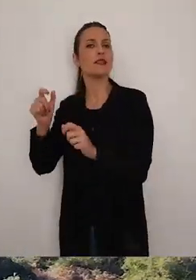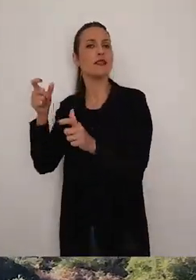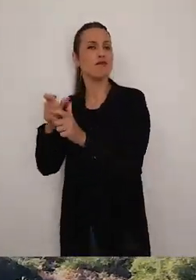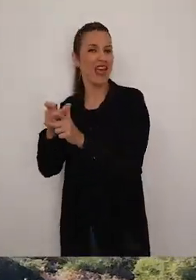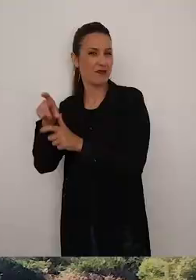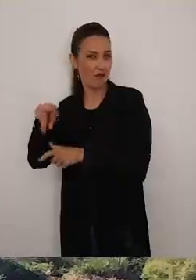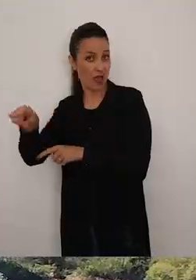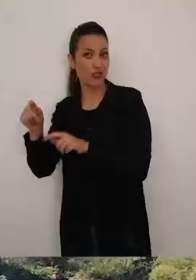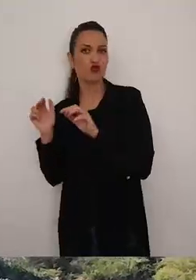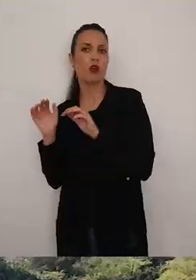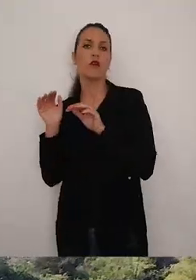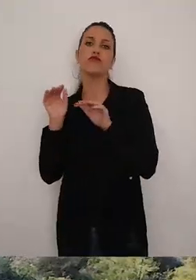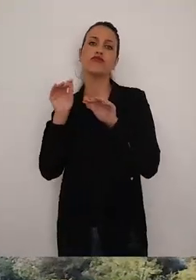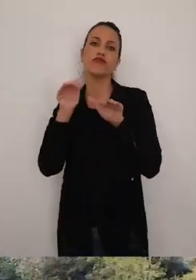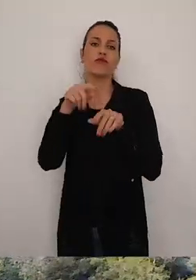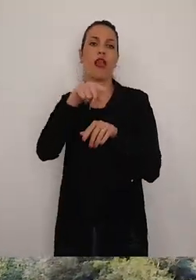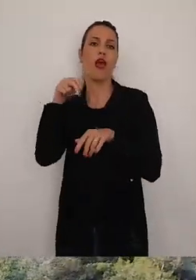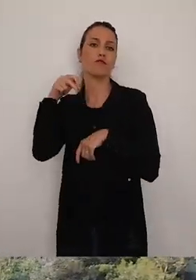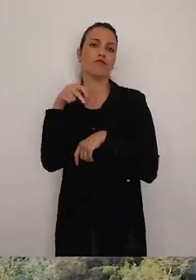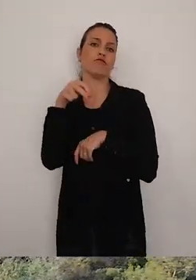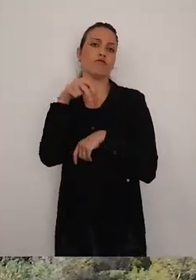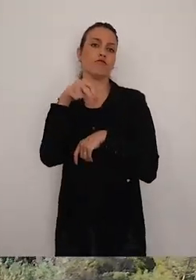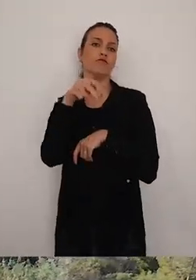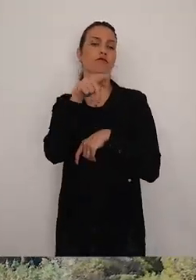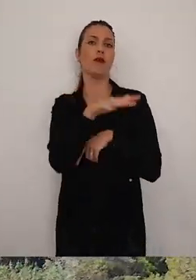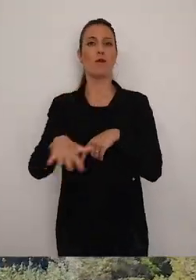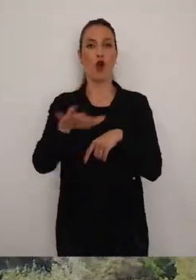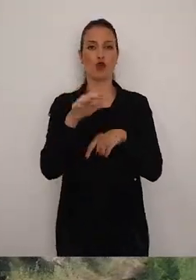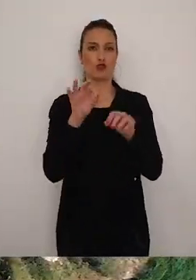Palmarigi ancora oggi compie un pellegrinaggio su questi luoghi.